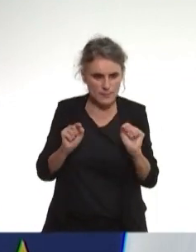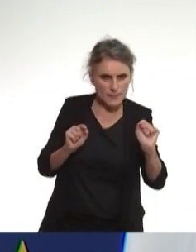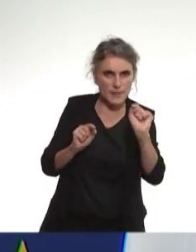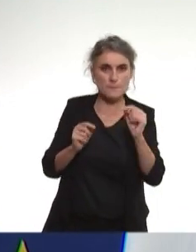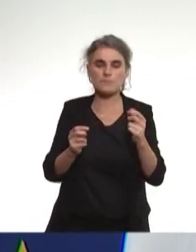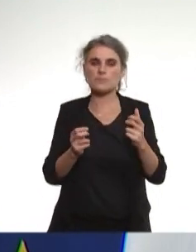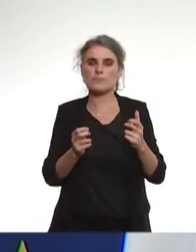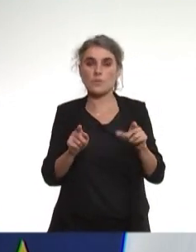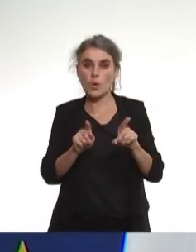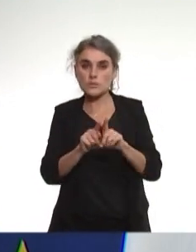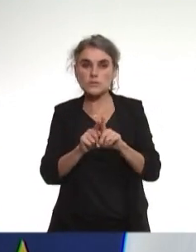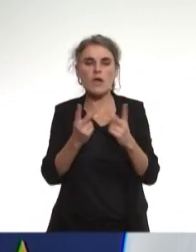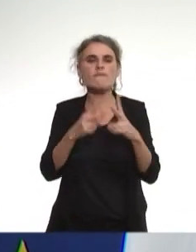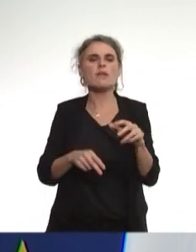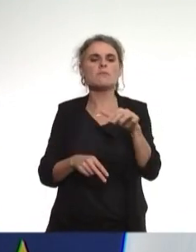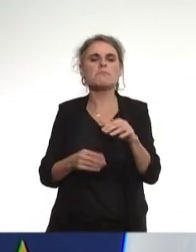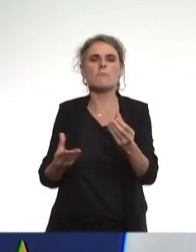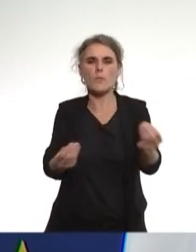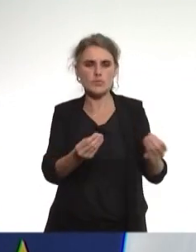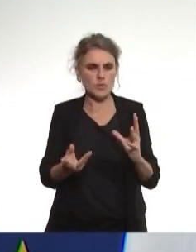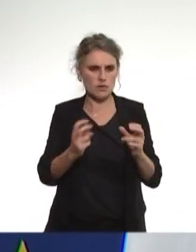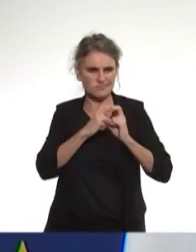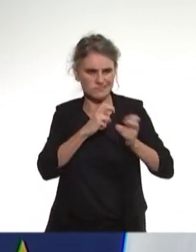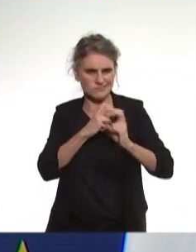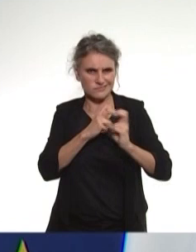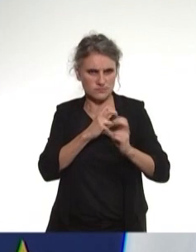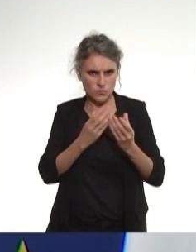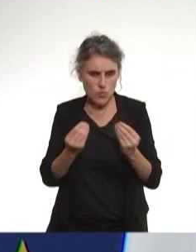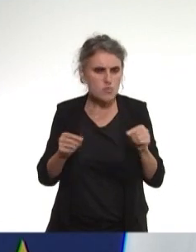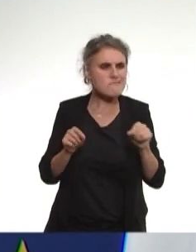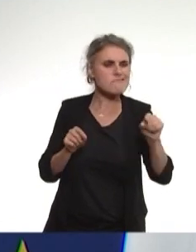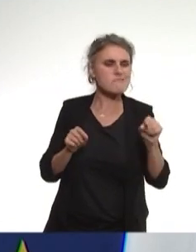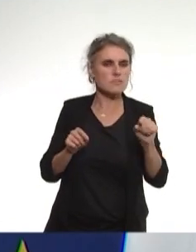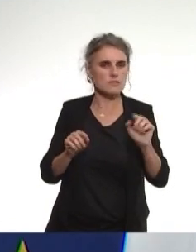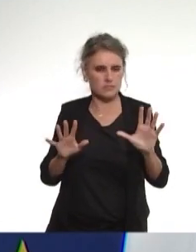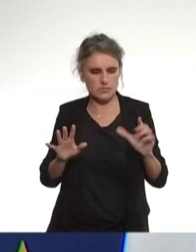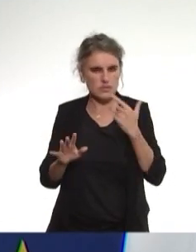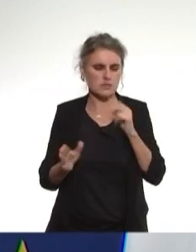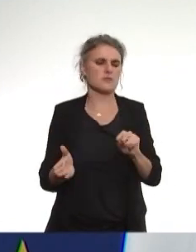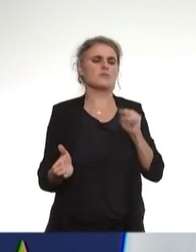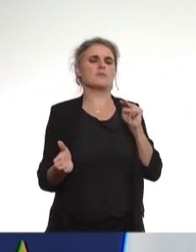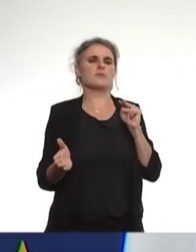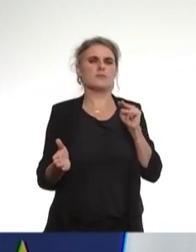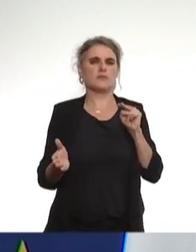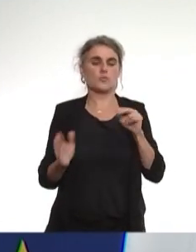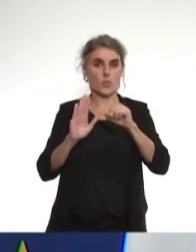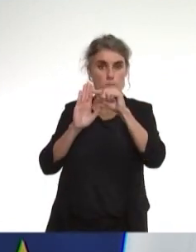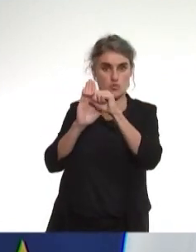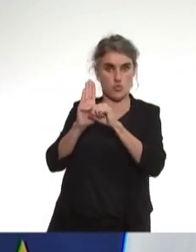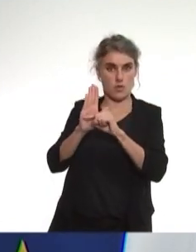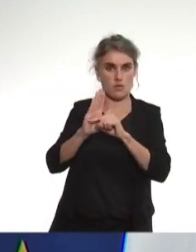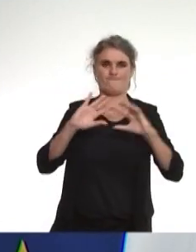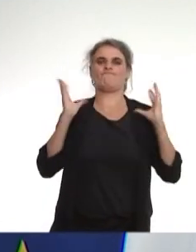qui la population qui habite telle ville est amené à voyager dans la ville d'à côté donc il faut être capable d'avoir des mesures suffisamment englobante pour être